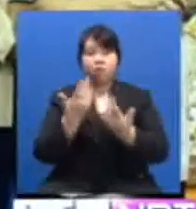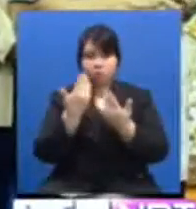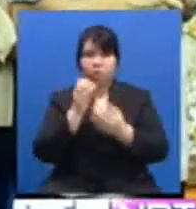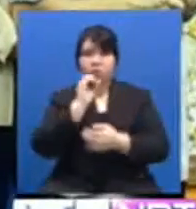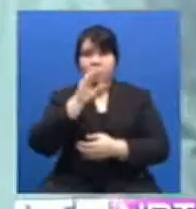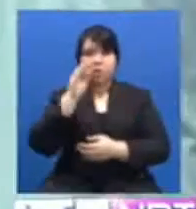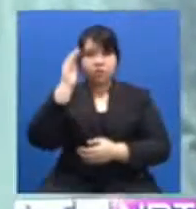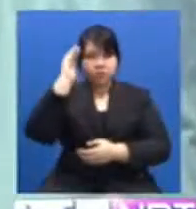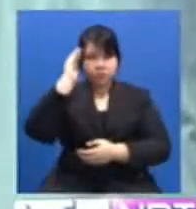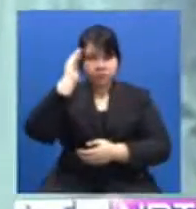มารับเงินอีกในภายหลัง